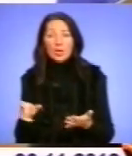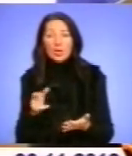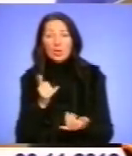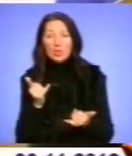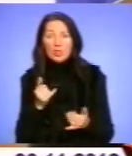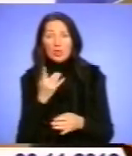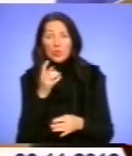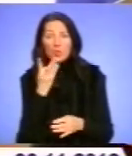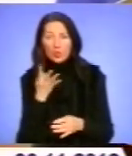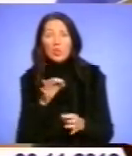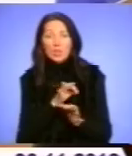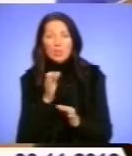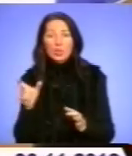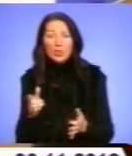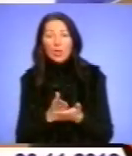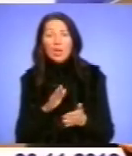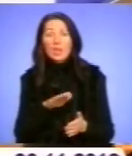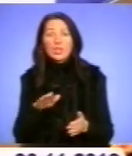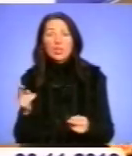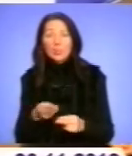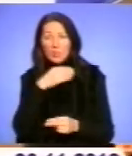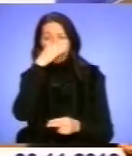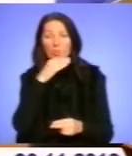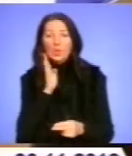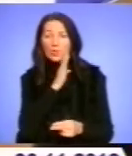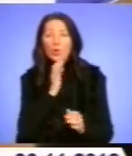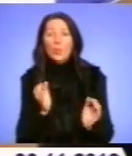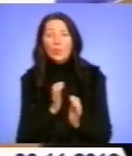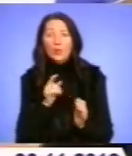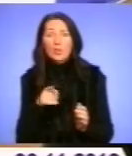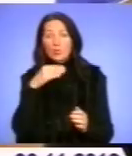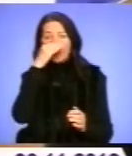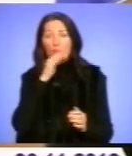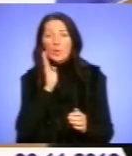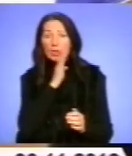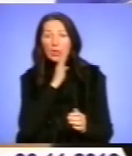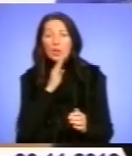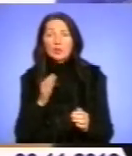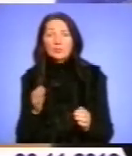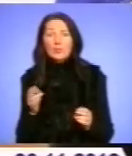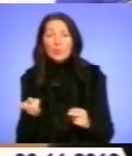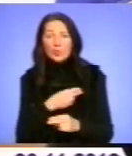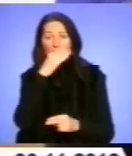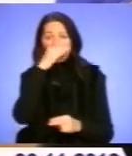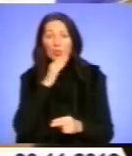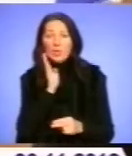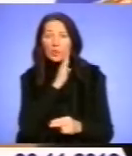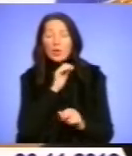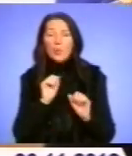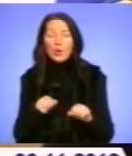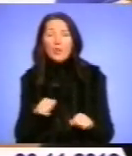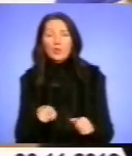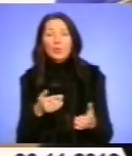сироти, є діти, які позбавлені батьківського піклування, тобто батьки позбавлені батьківських прав. Якщо взяти, що